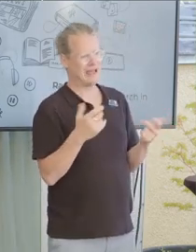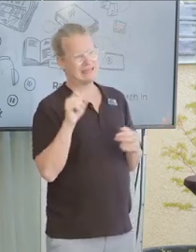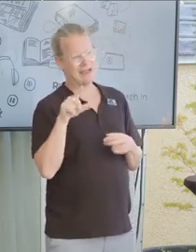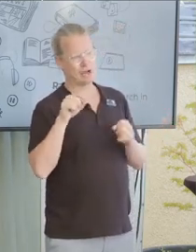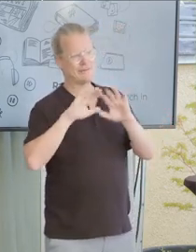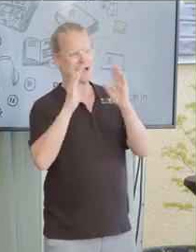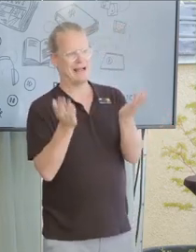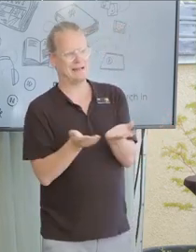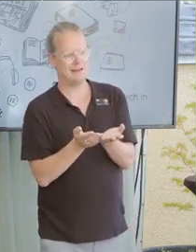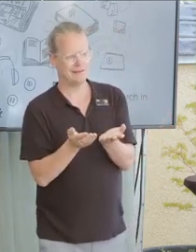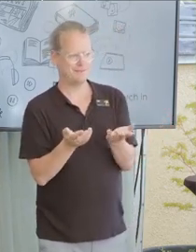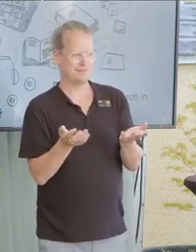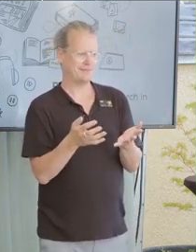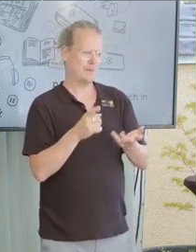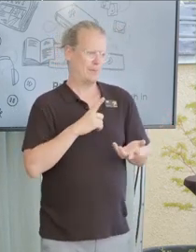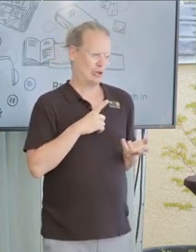finns en stor bredd där.